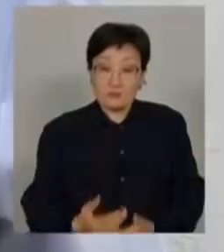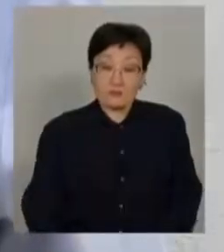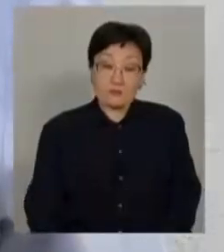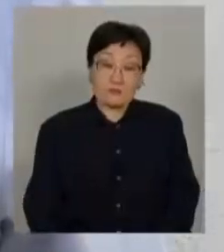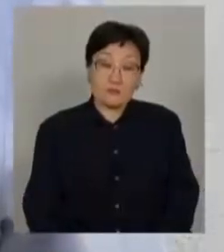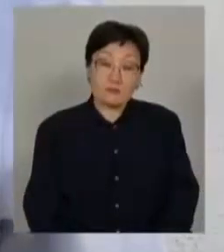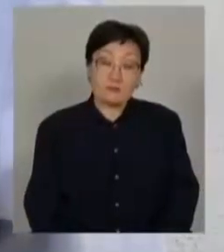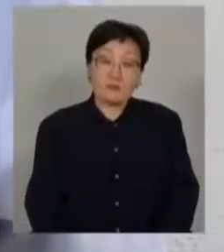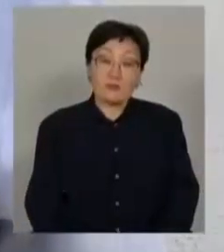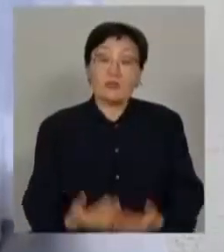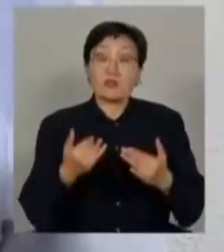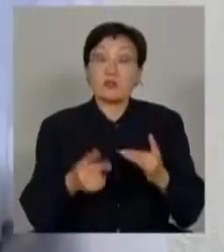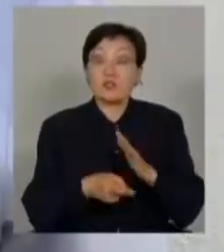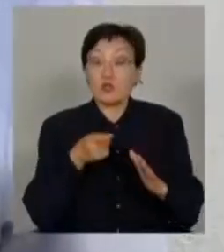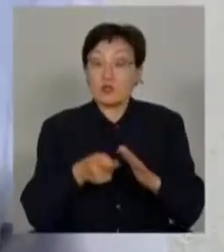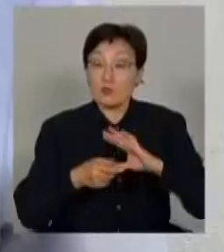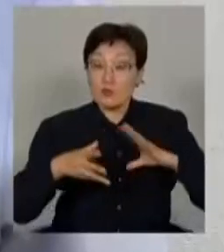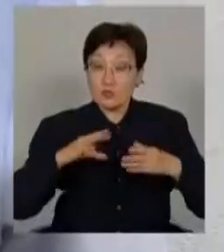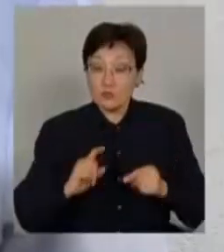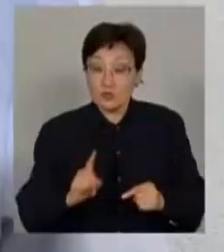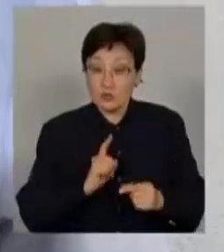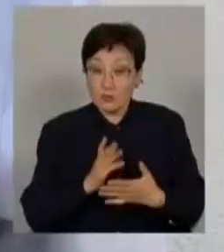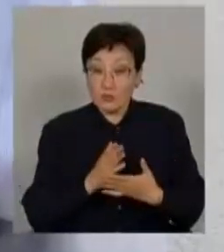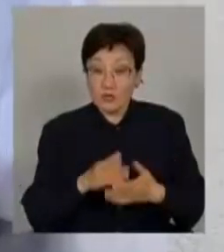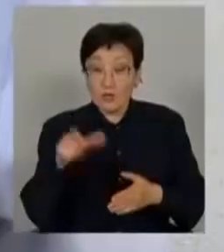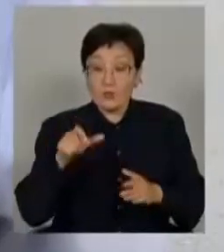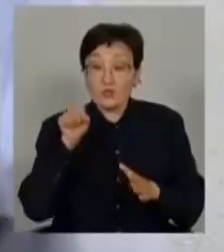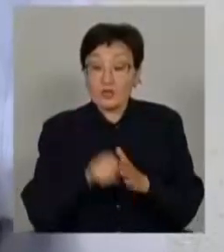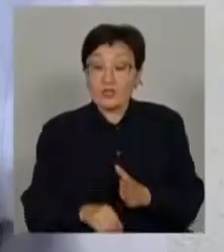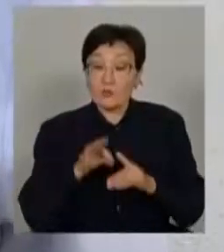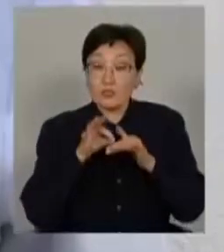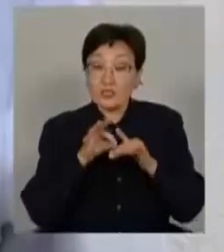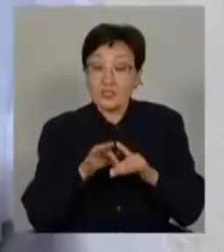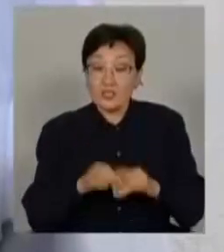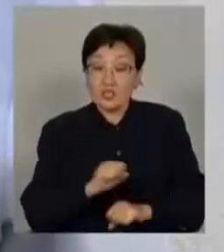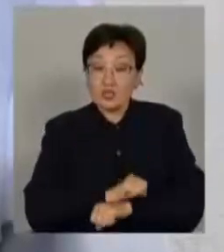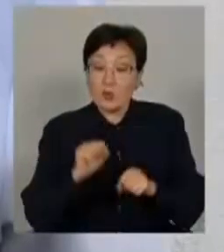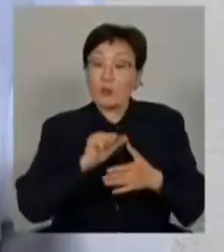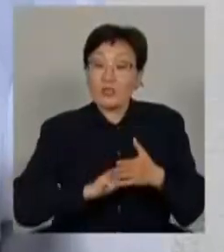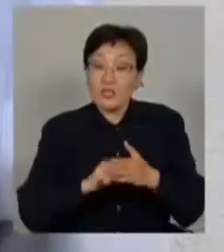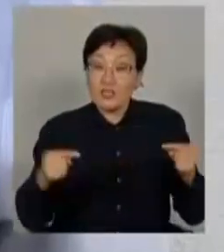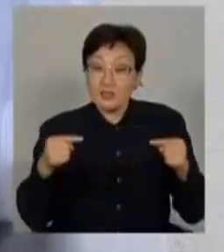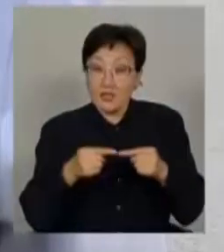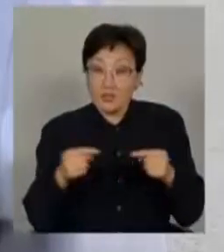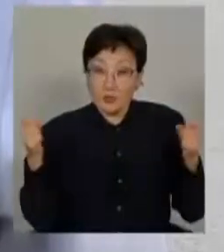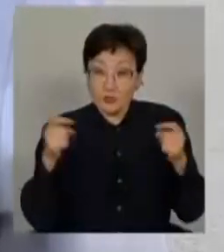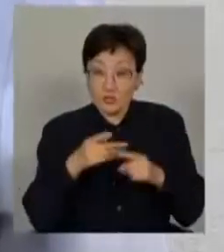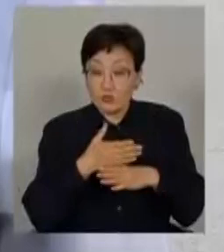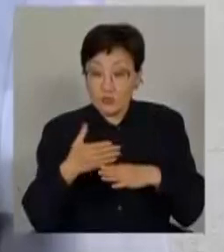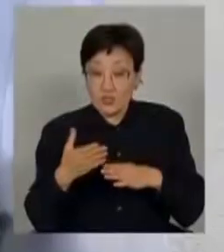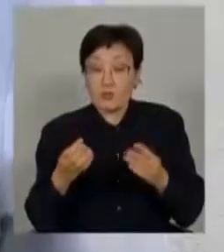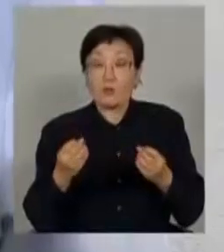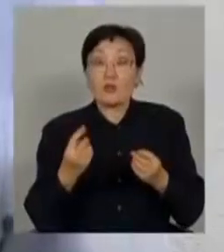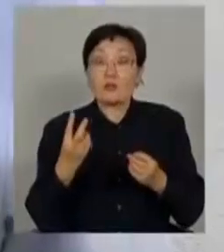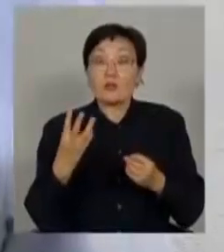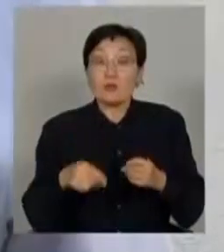начато досудебное расследование. Қазір сараптама қорытындысын күтіп отырмыз. Адам өліміне әкеп соқтырған жарылыс себебі нақты белгілі болады. Осыдан соң тағы